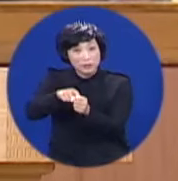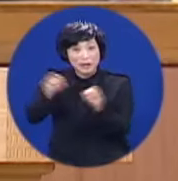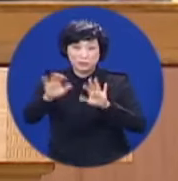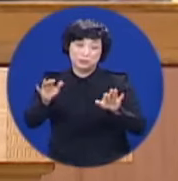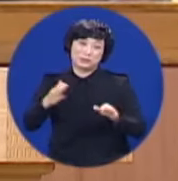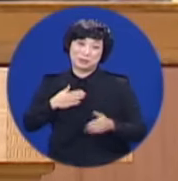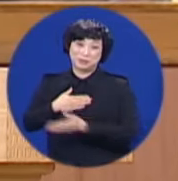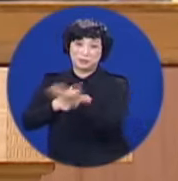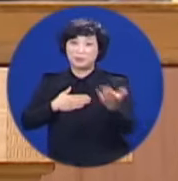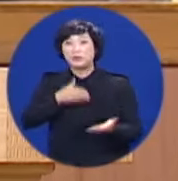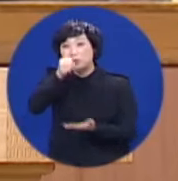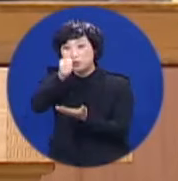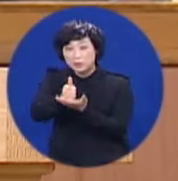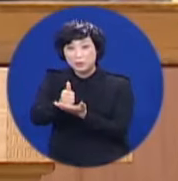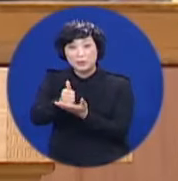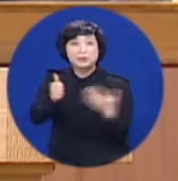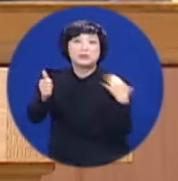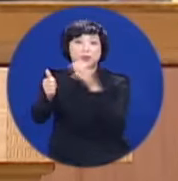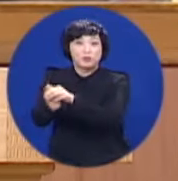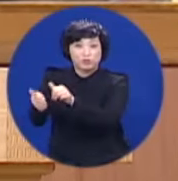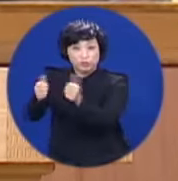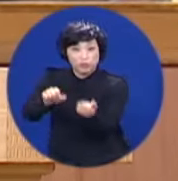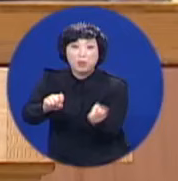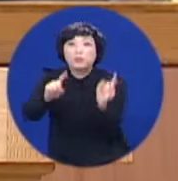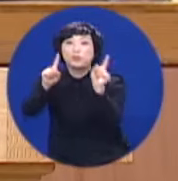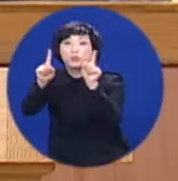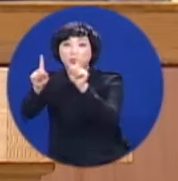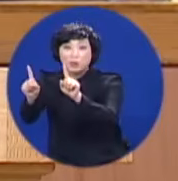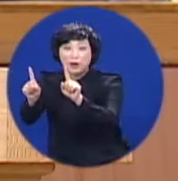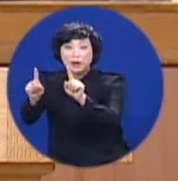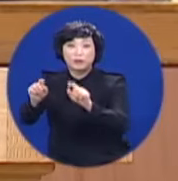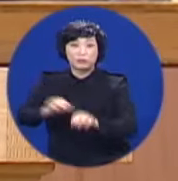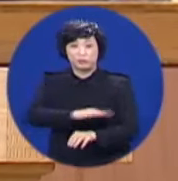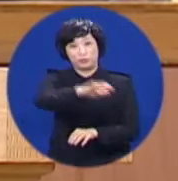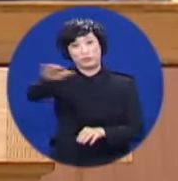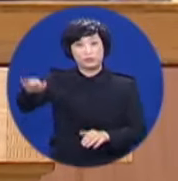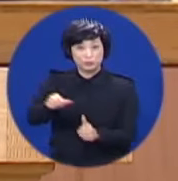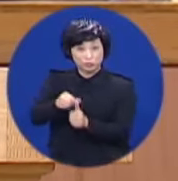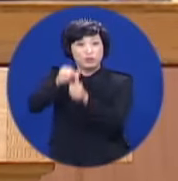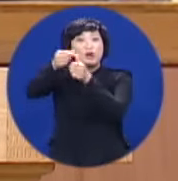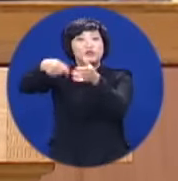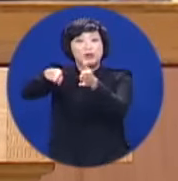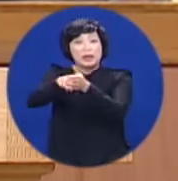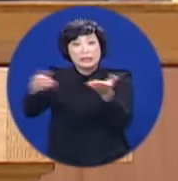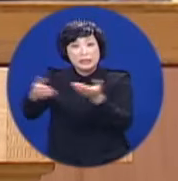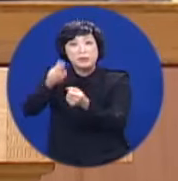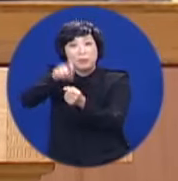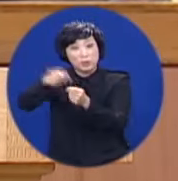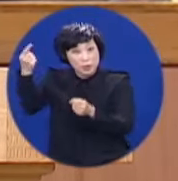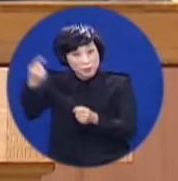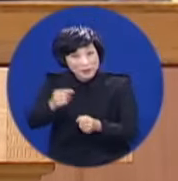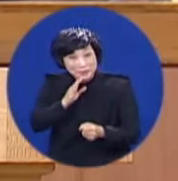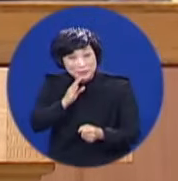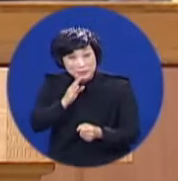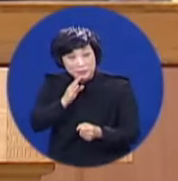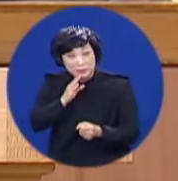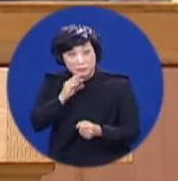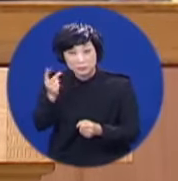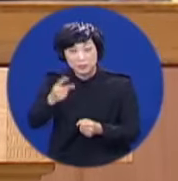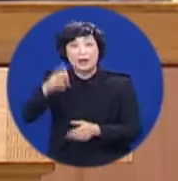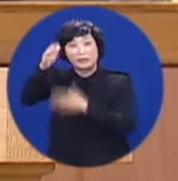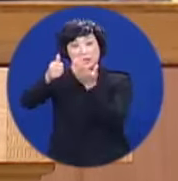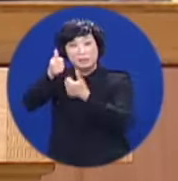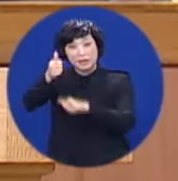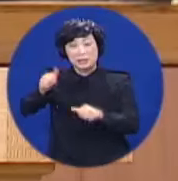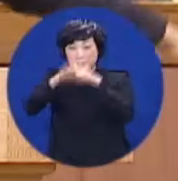죄를 짊어지고 주어서 부활하심으로 우리를 구원하신 사역을 이룬 다음에 하나님의